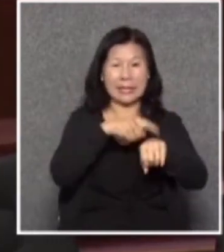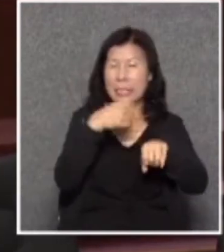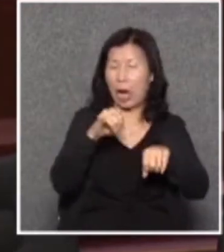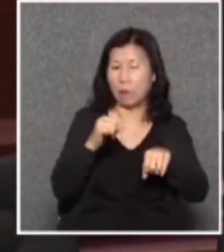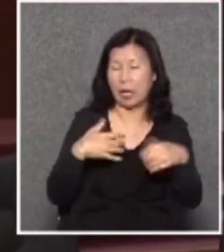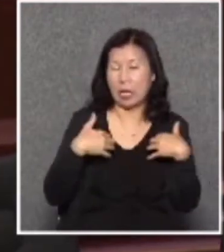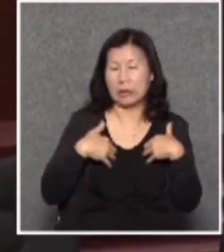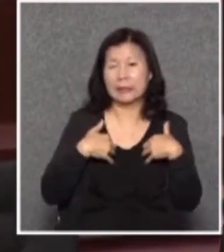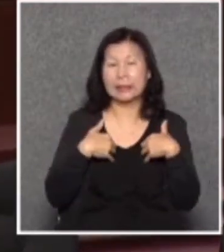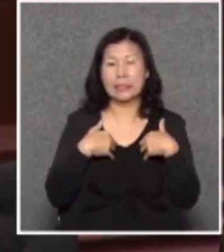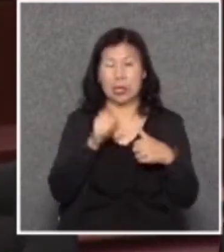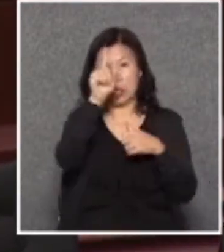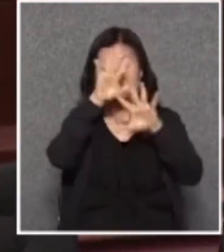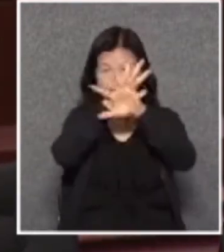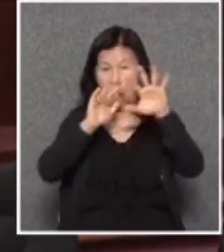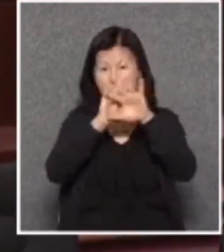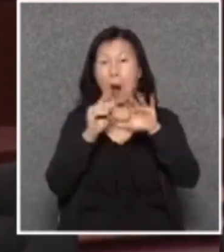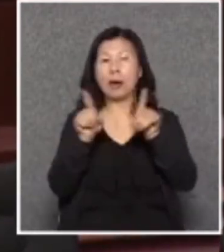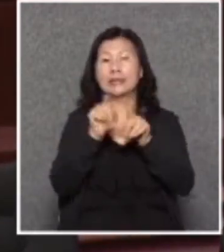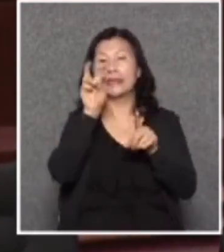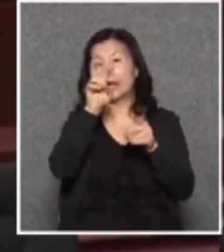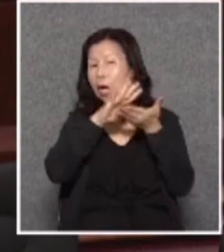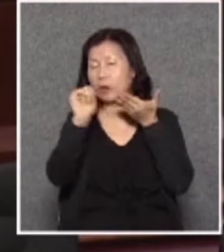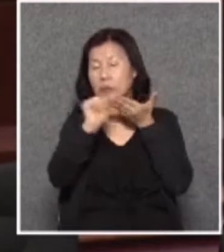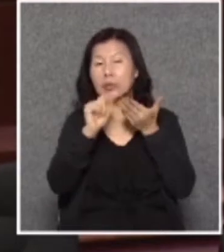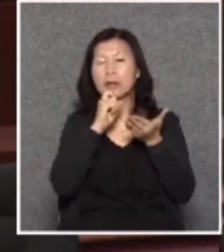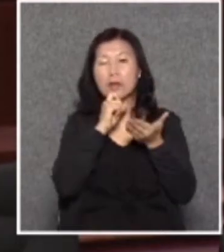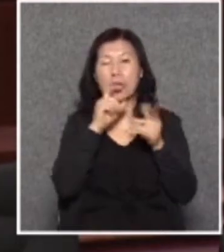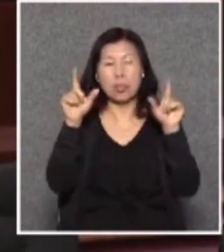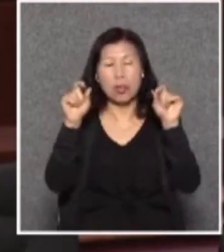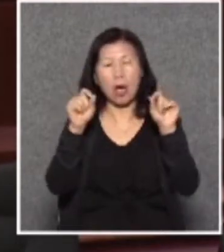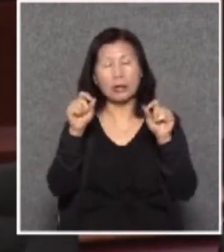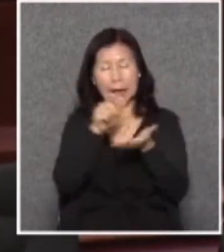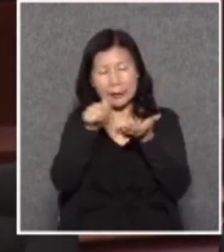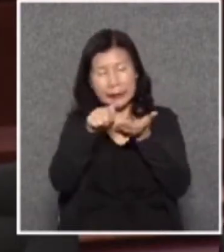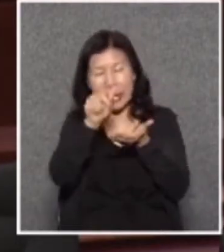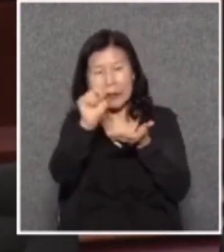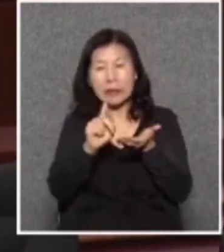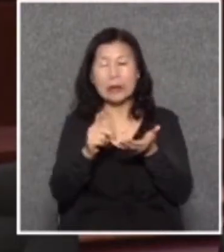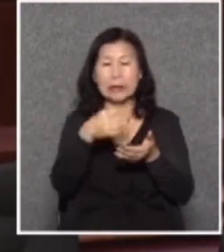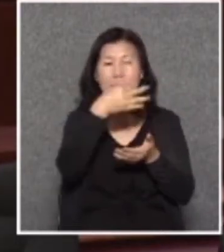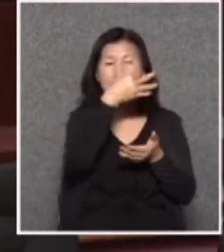呢，大家可以在網上呢這個看到我們個詳細的個資料的